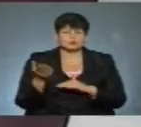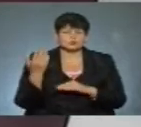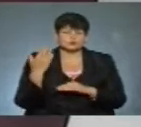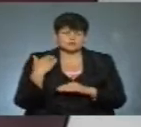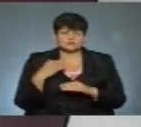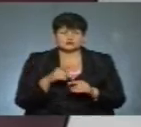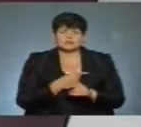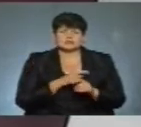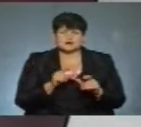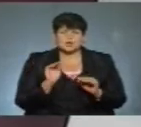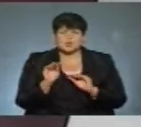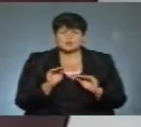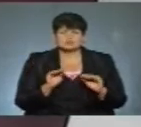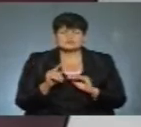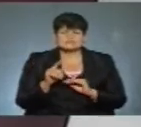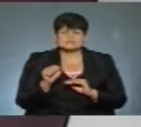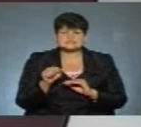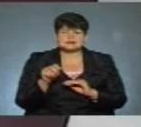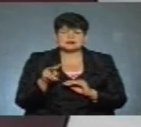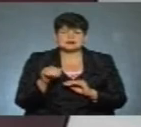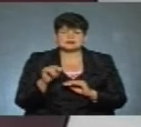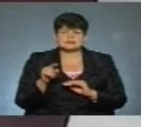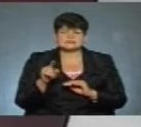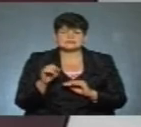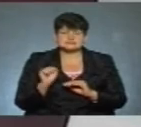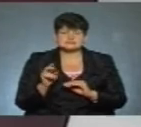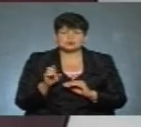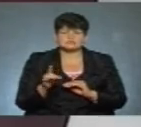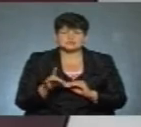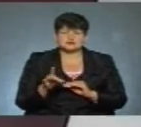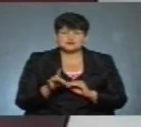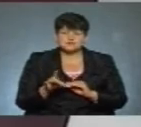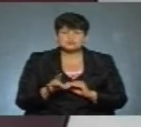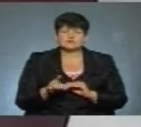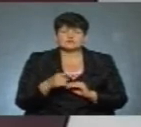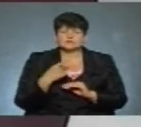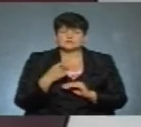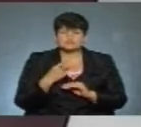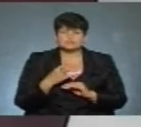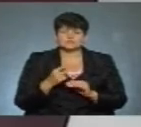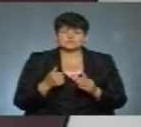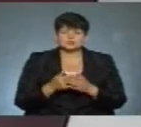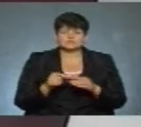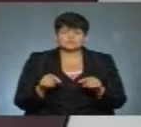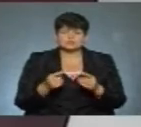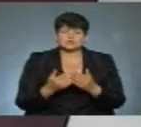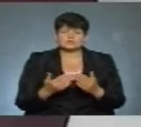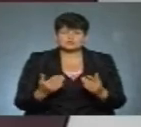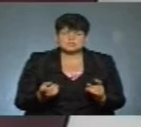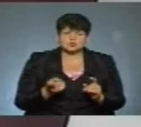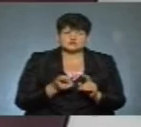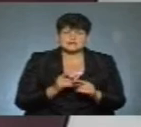облаштовують у Залістях Зборівського району. Про це розповів засновник музею Василь Ільчишин. За його словами, до створення музею